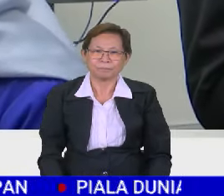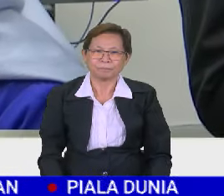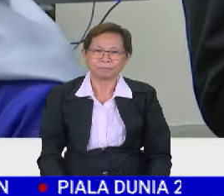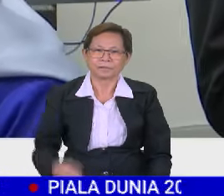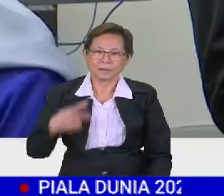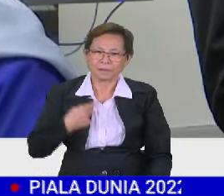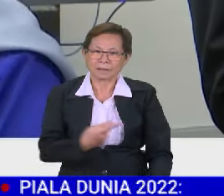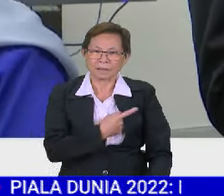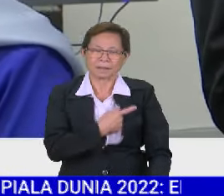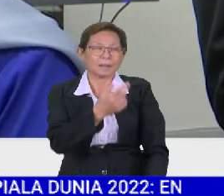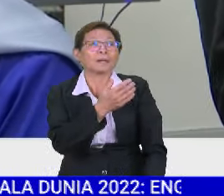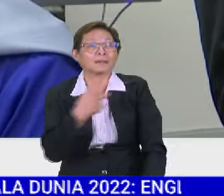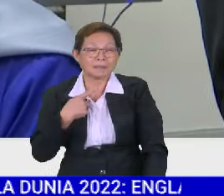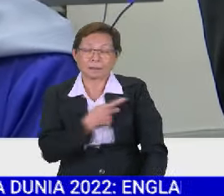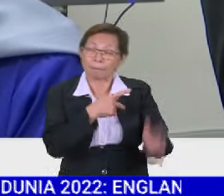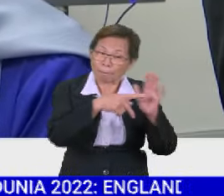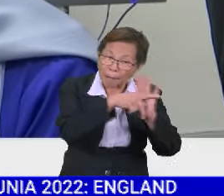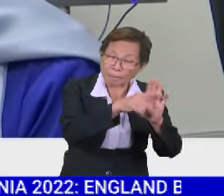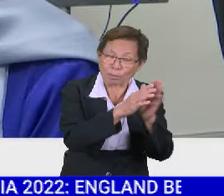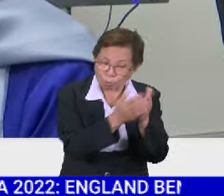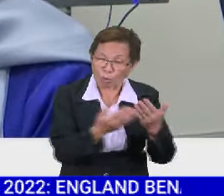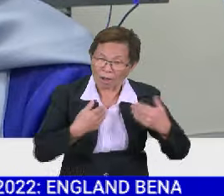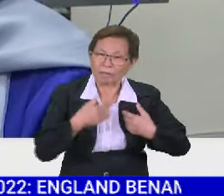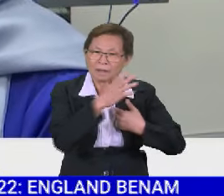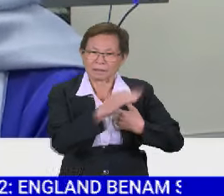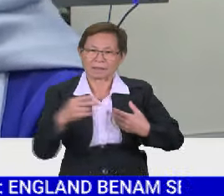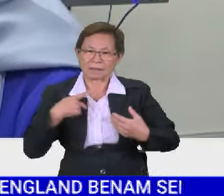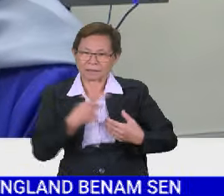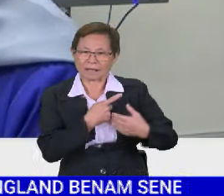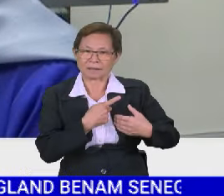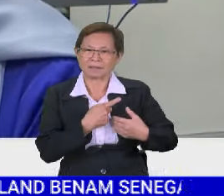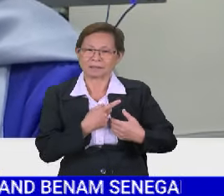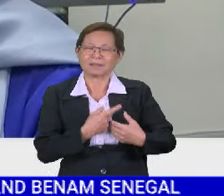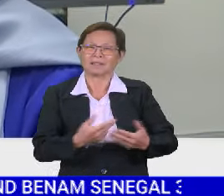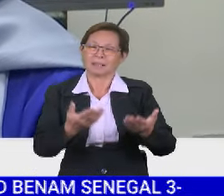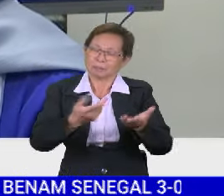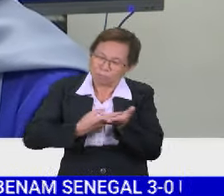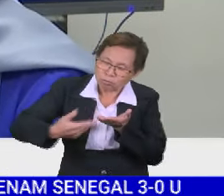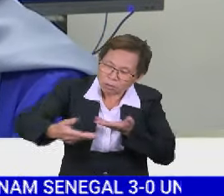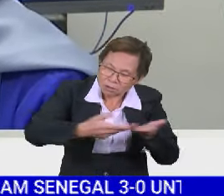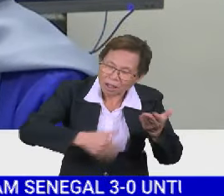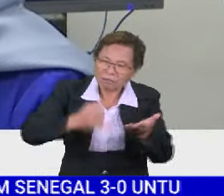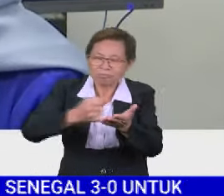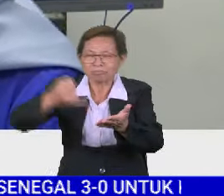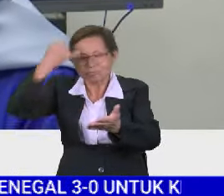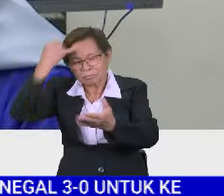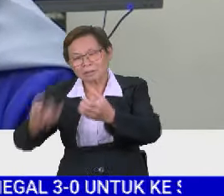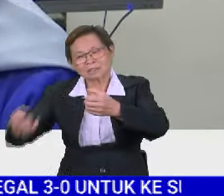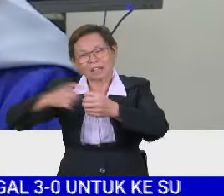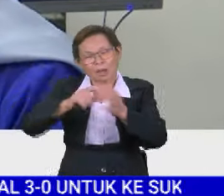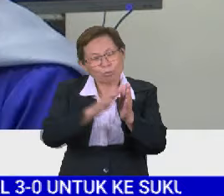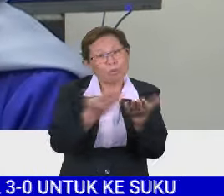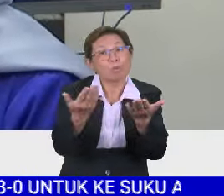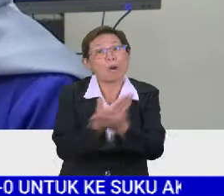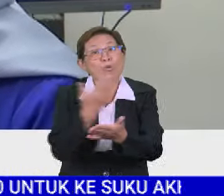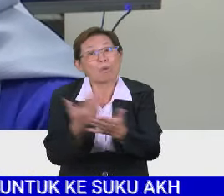memanggil pamer buku tetapi kita juga ada wacana ilmu membincangkan tentang buku-buku yang baru